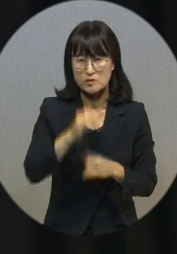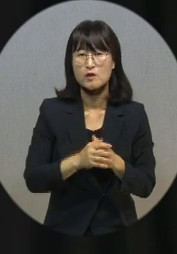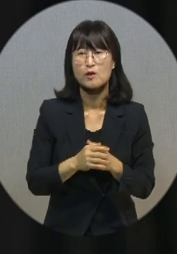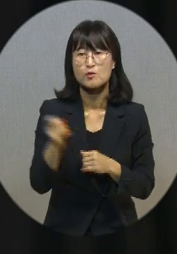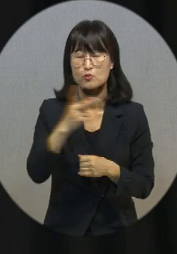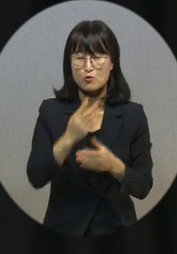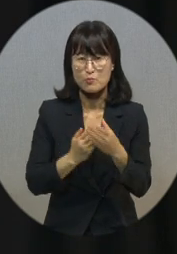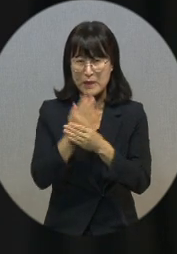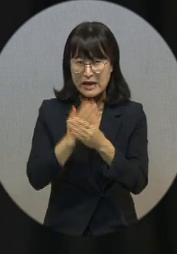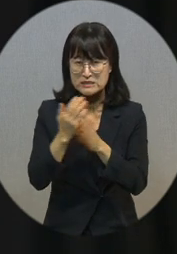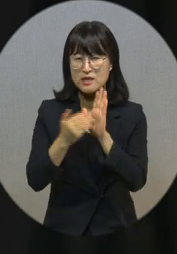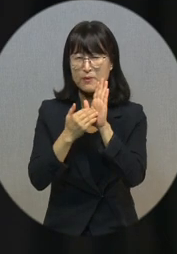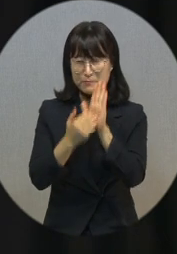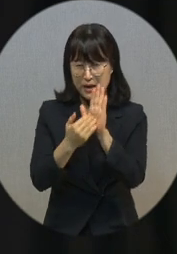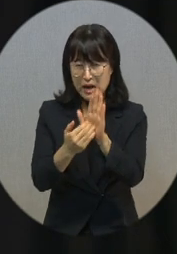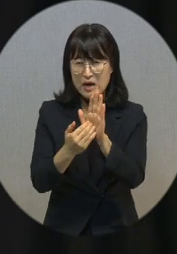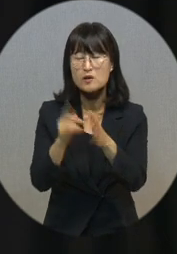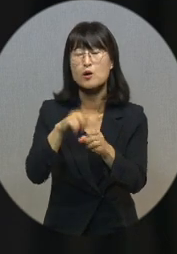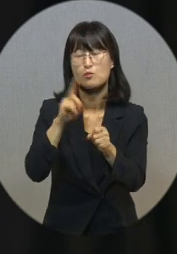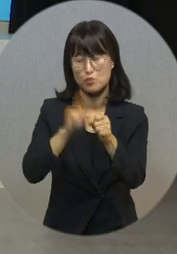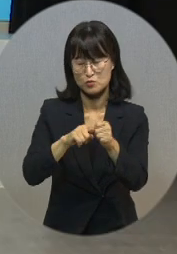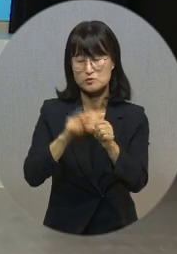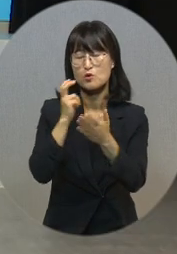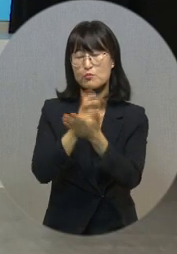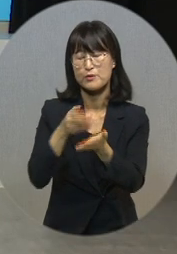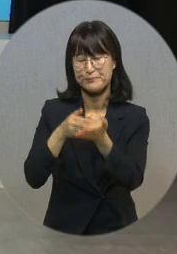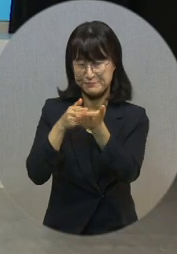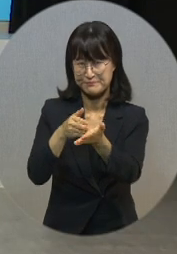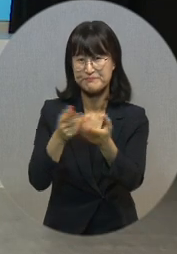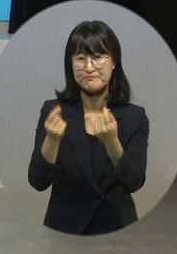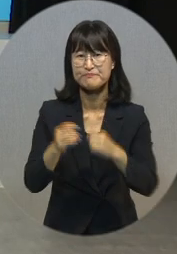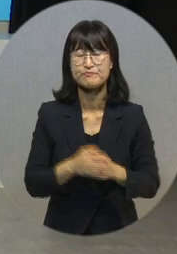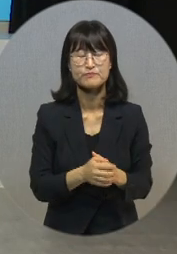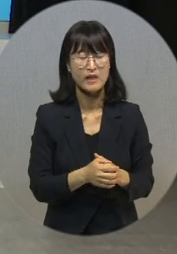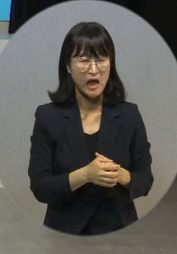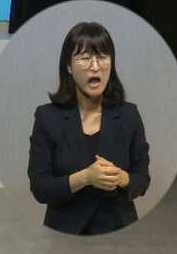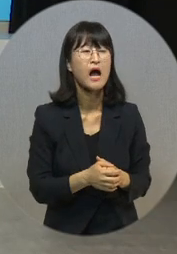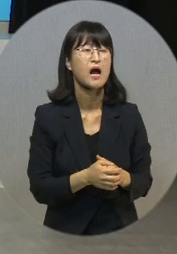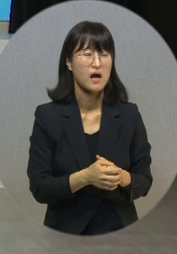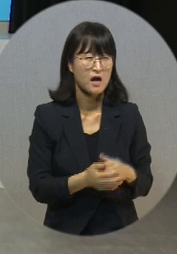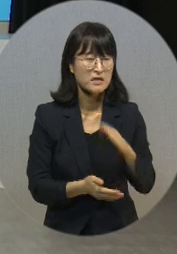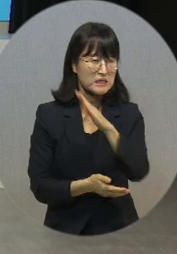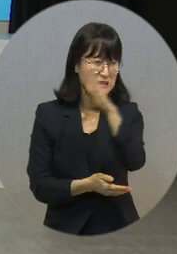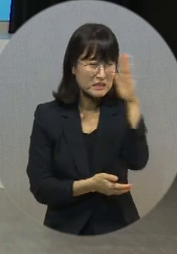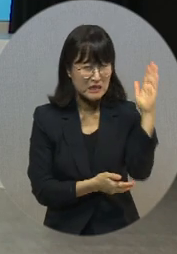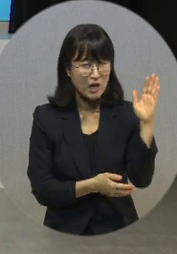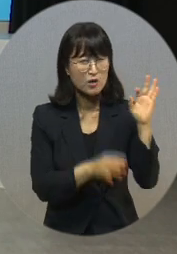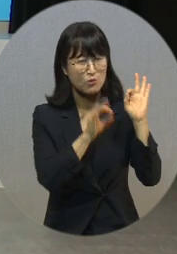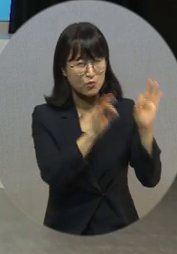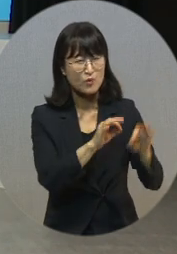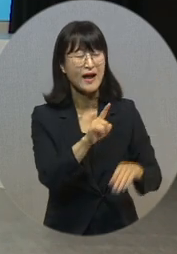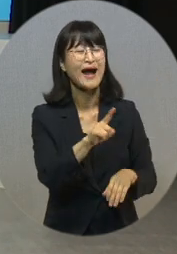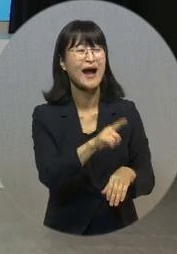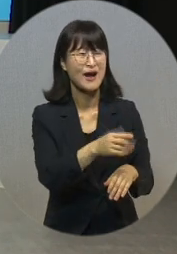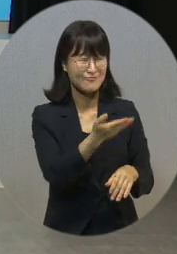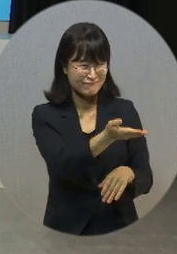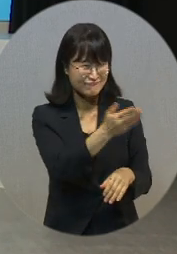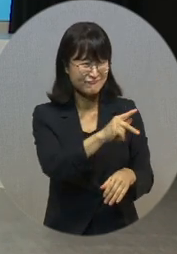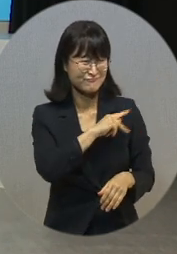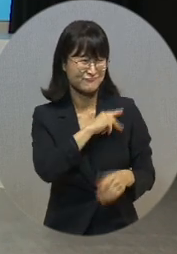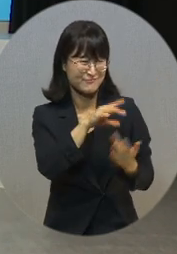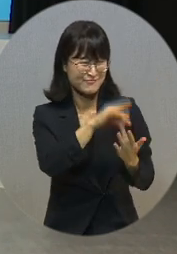예방하고자 네. 이런 부분 법안 발의하게 됐습니다. 최보영 의원님 말씀 드리니까 우리가 잘 뽑았다 이런 생각이